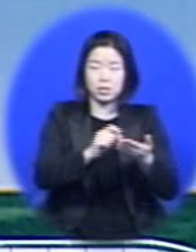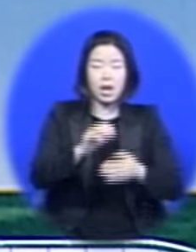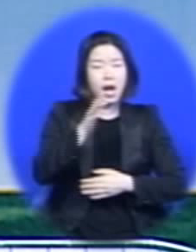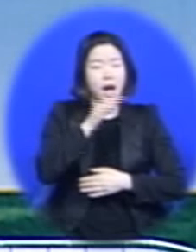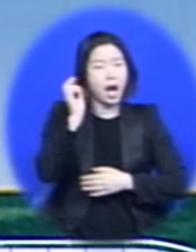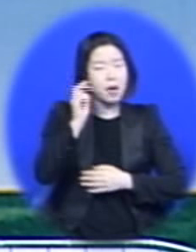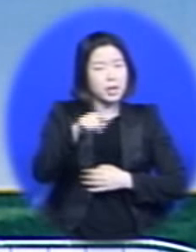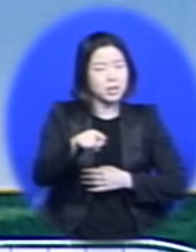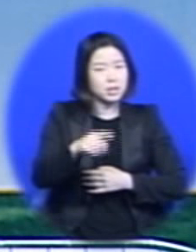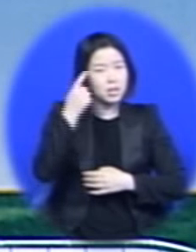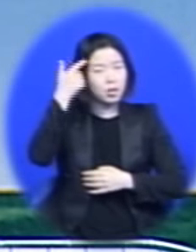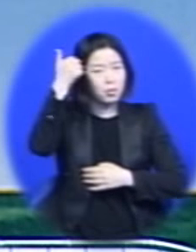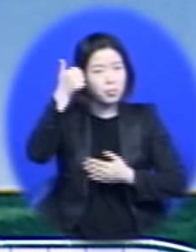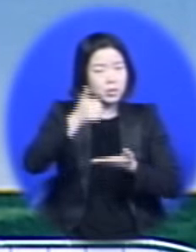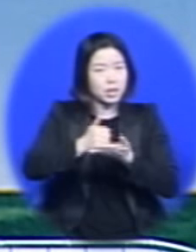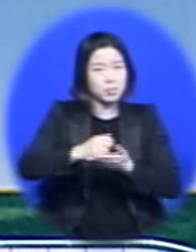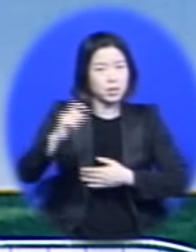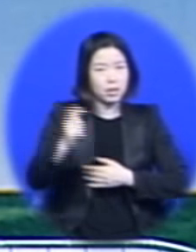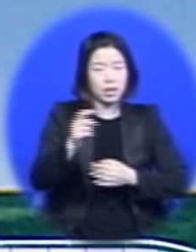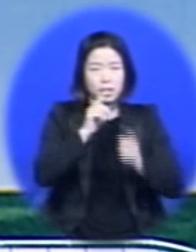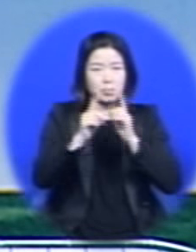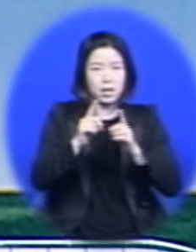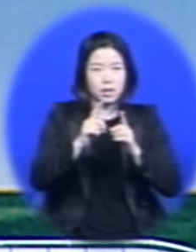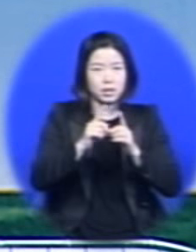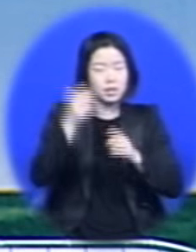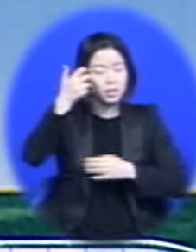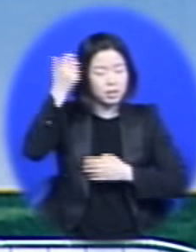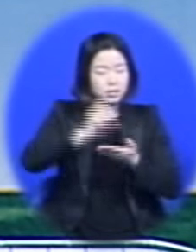이것이 목사님이 강조하는 영성일기의 위력인가 보다.